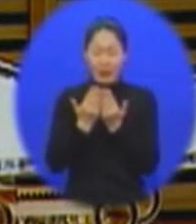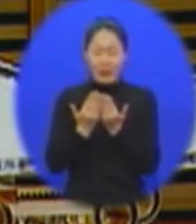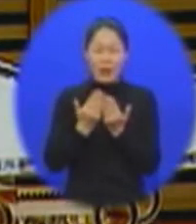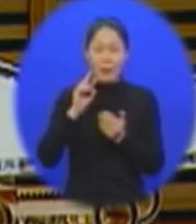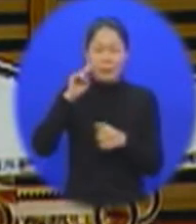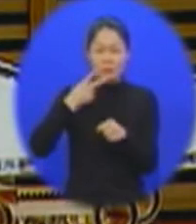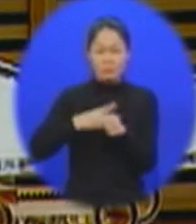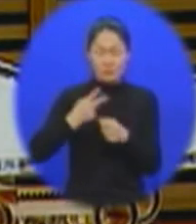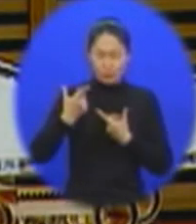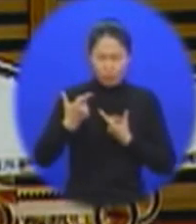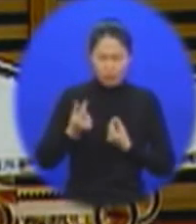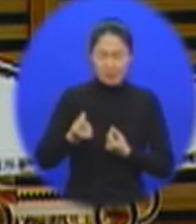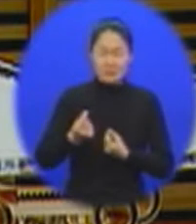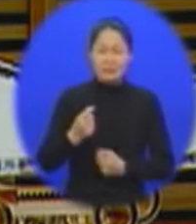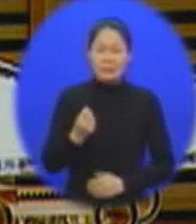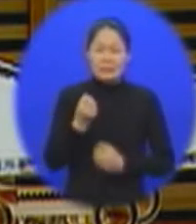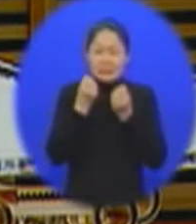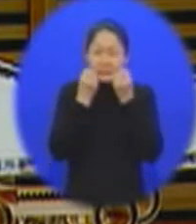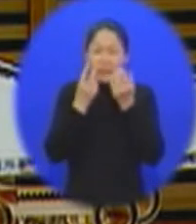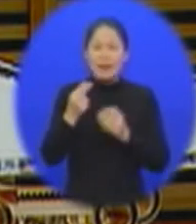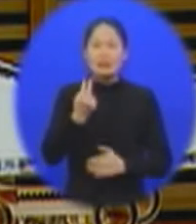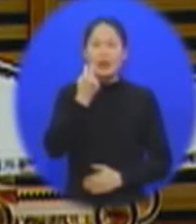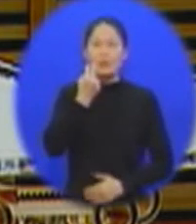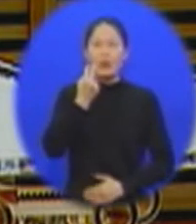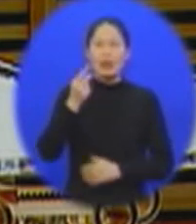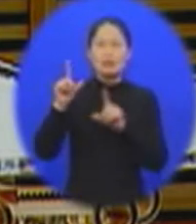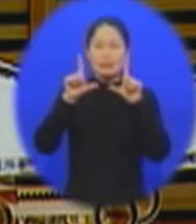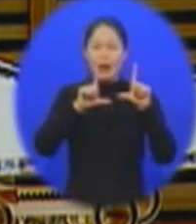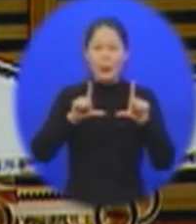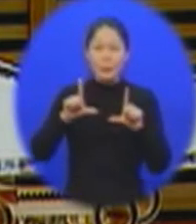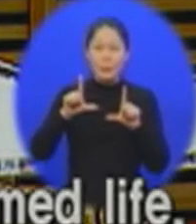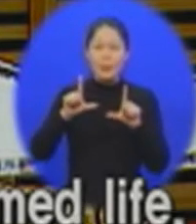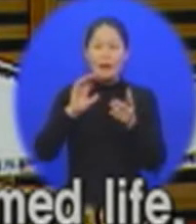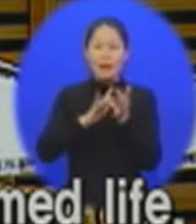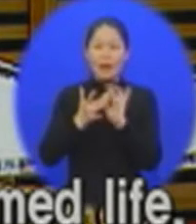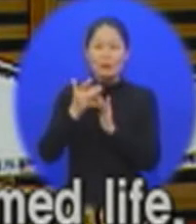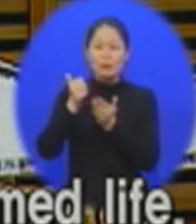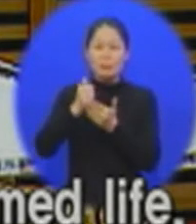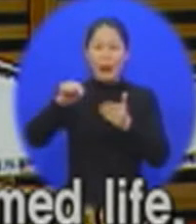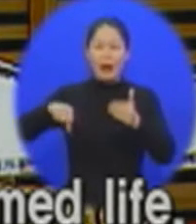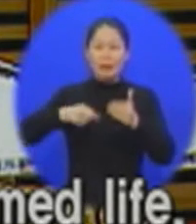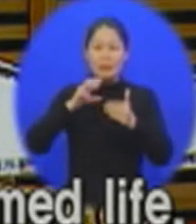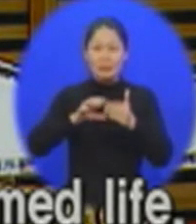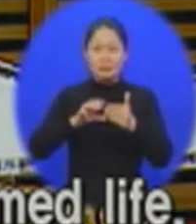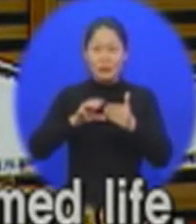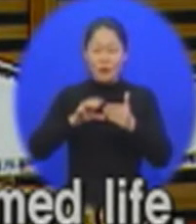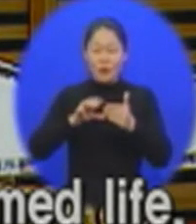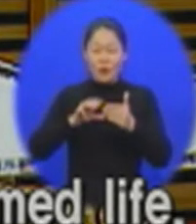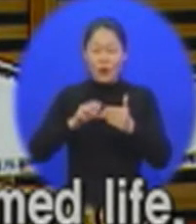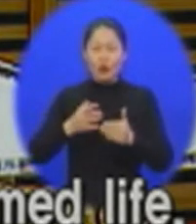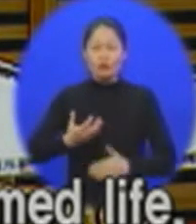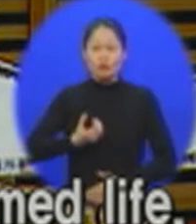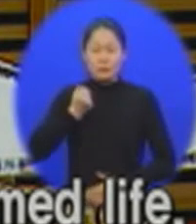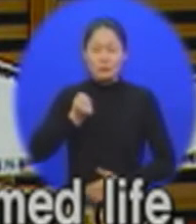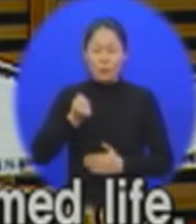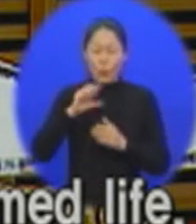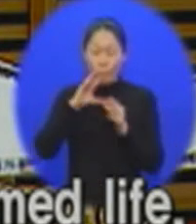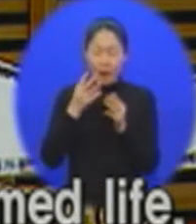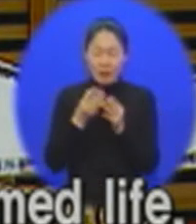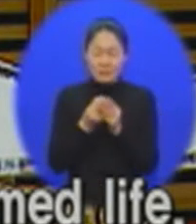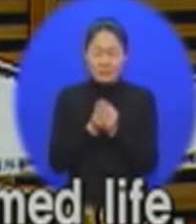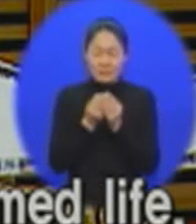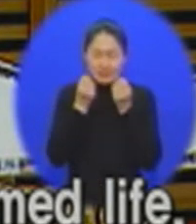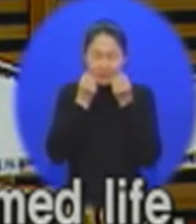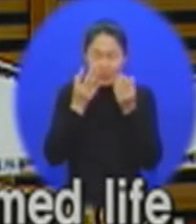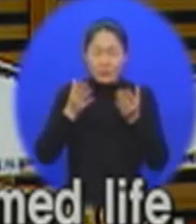같이 그런 새 생명의 삶을 정말 예수님 안에서 누리는 완전히 새롭게 거듭난 삶을 다 누리기를